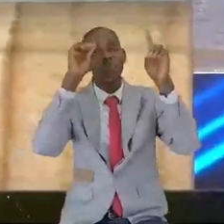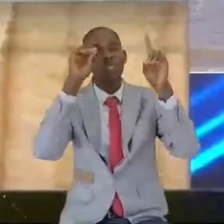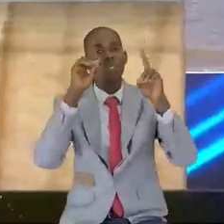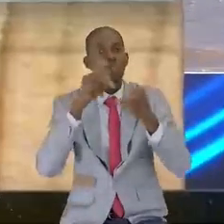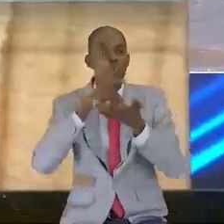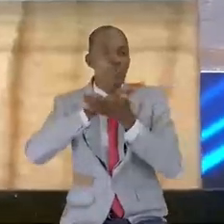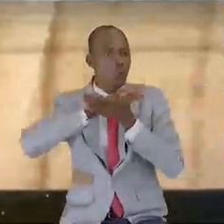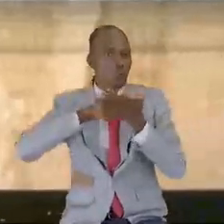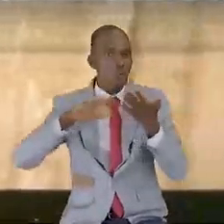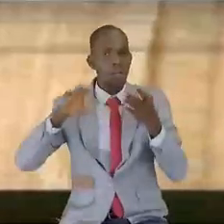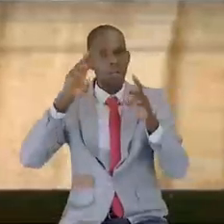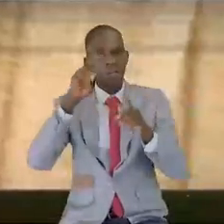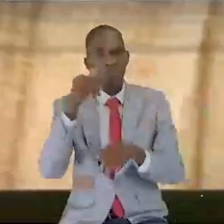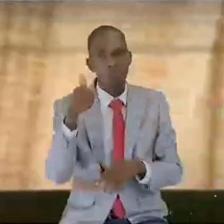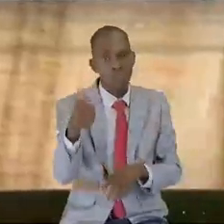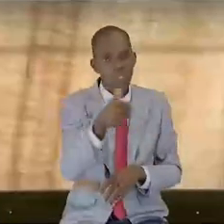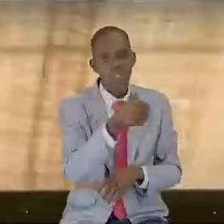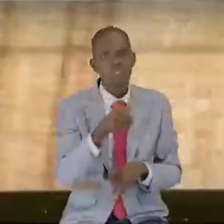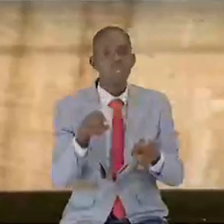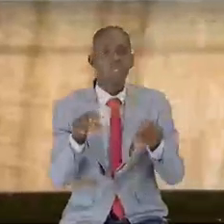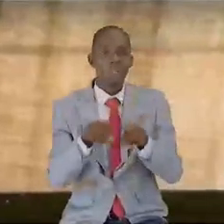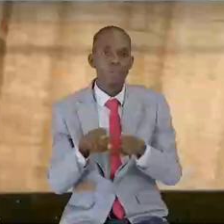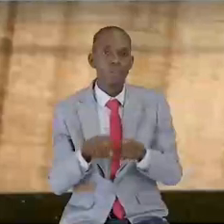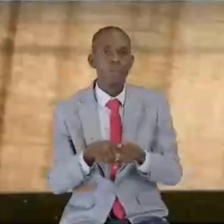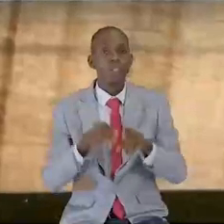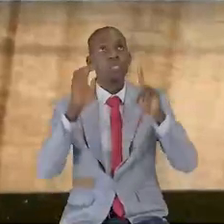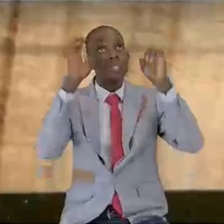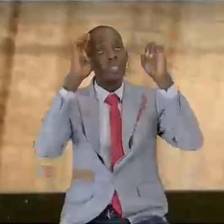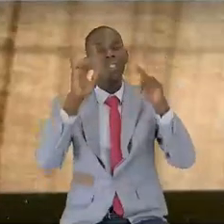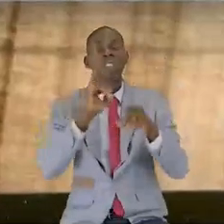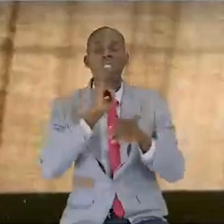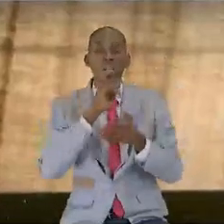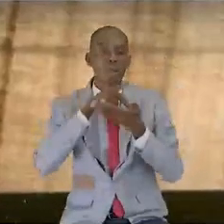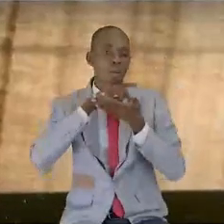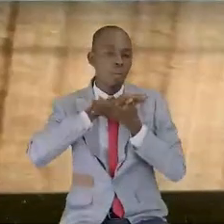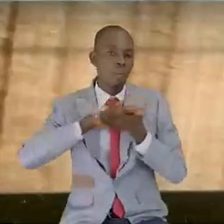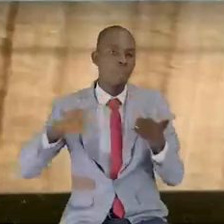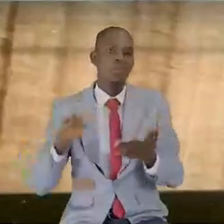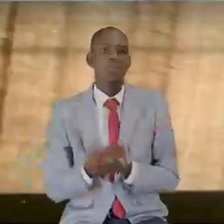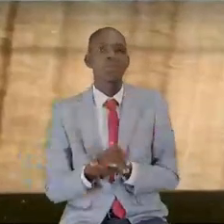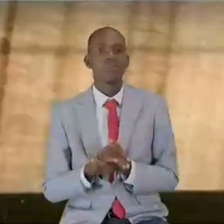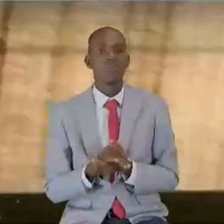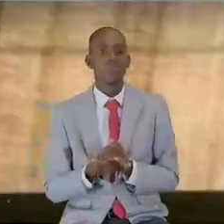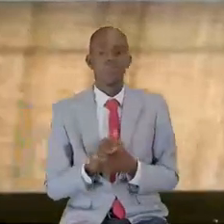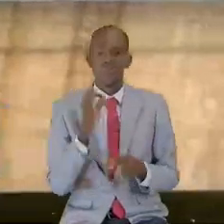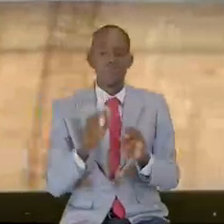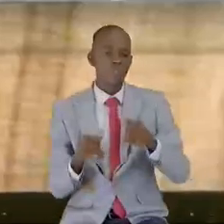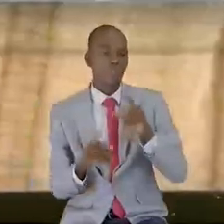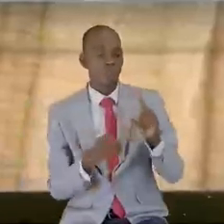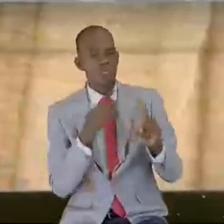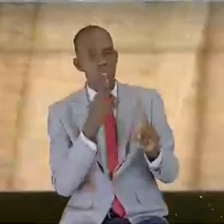purifie lui-même, se purifie comme lui-même est pur. Si quelqu'un dit